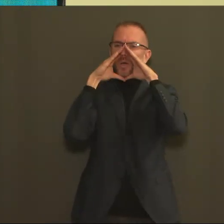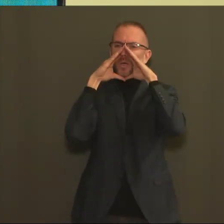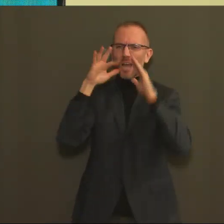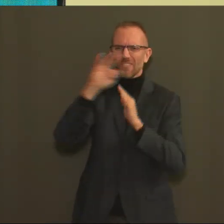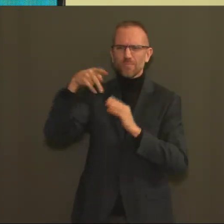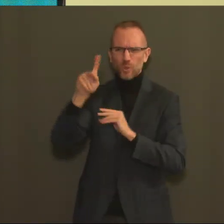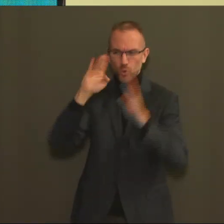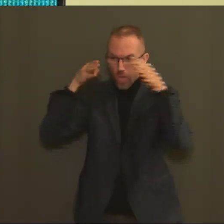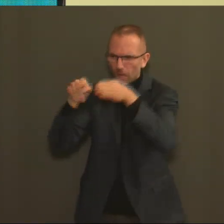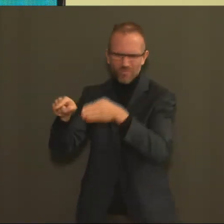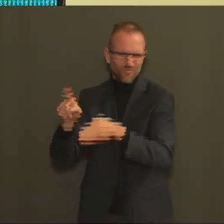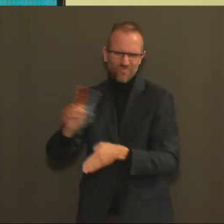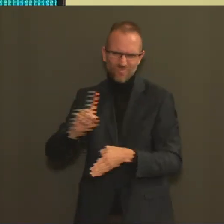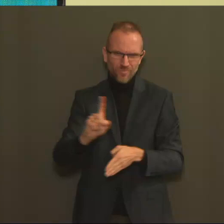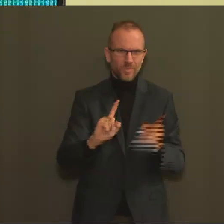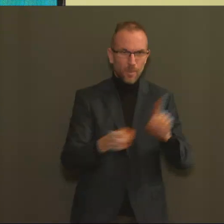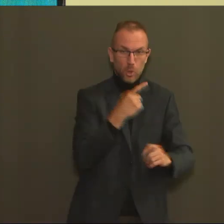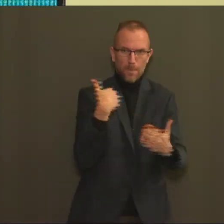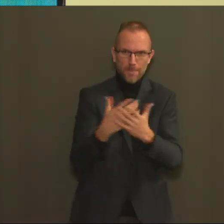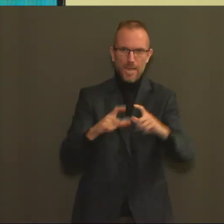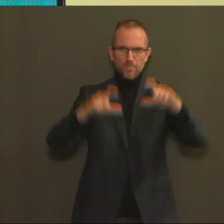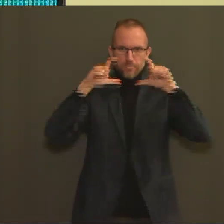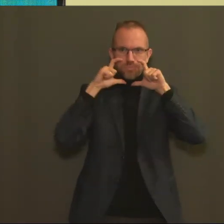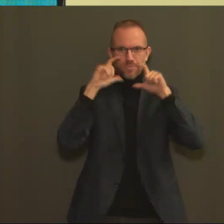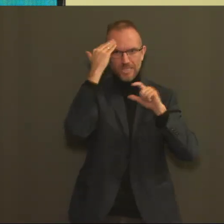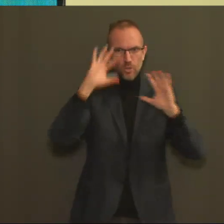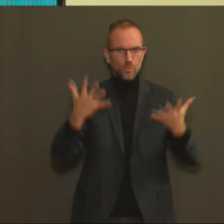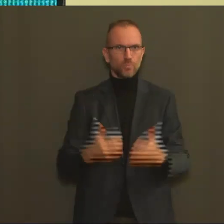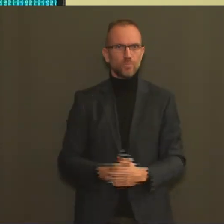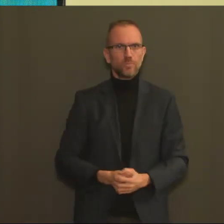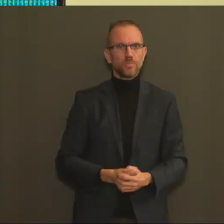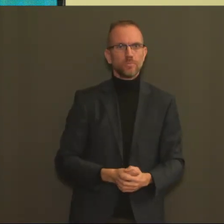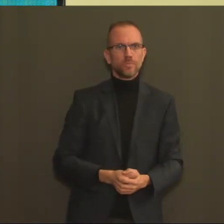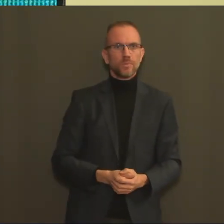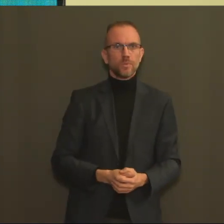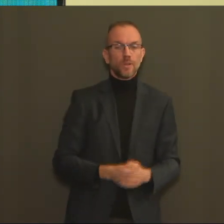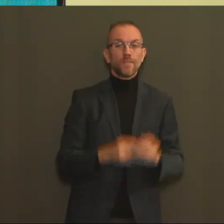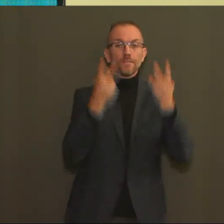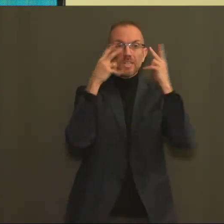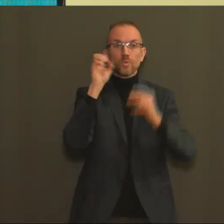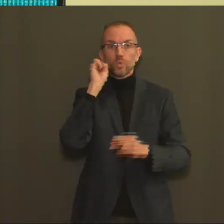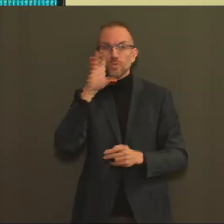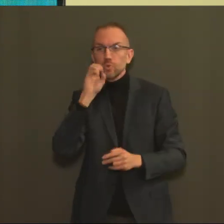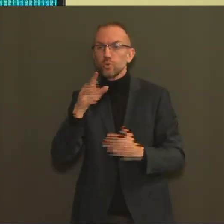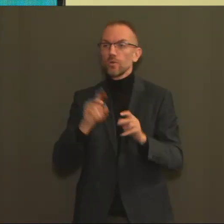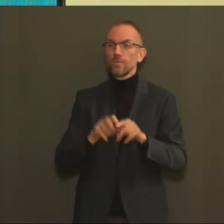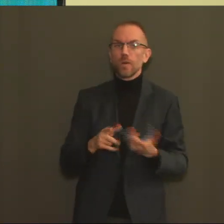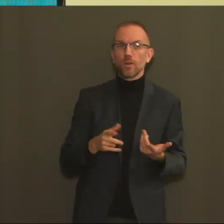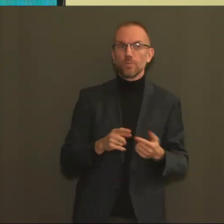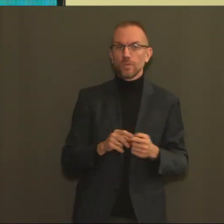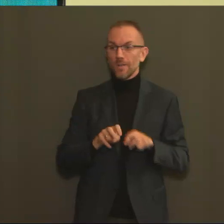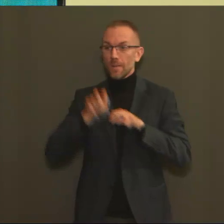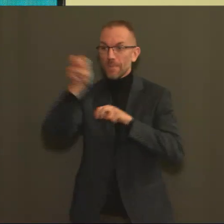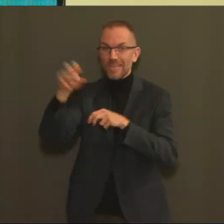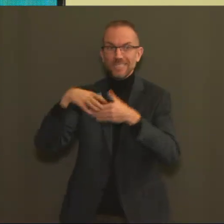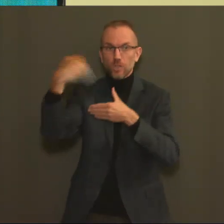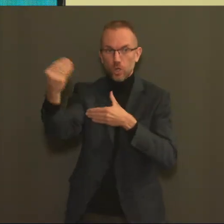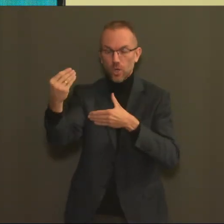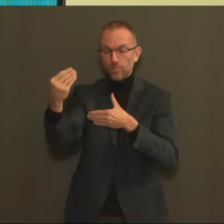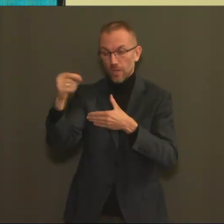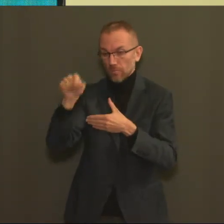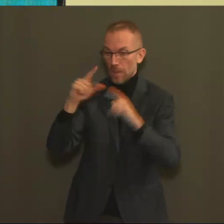rivier sociale professionele hoe ze is is zij had ik steegje op yes uur hoe zit op jed wahoo per definitie waar